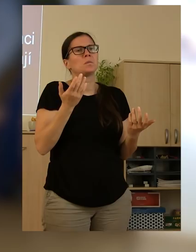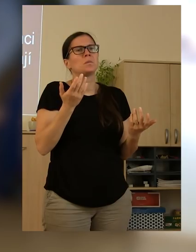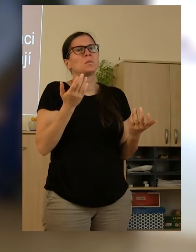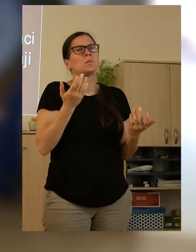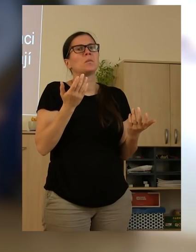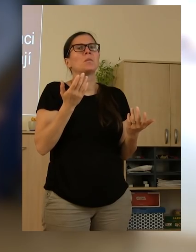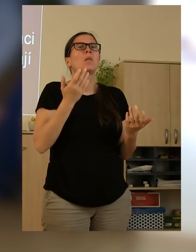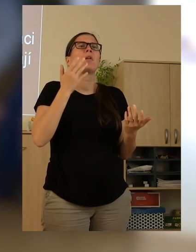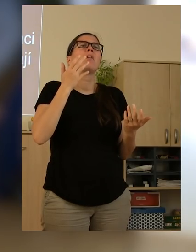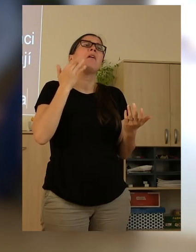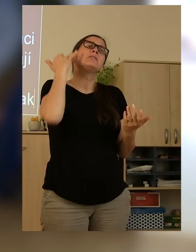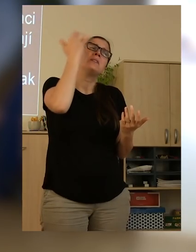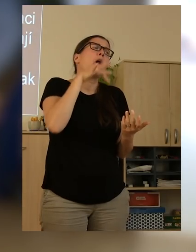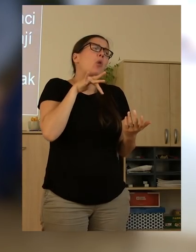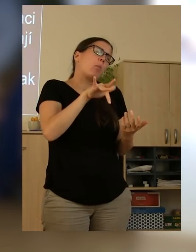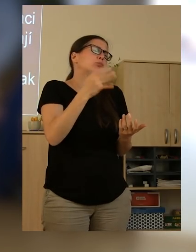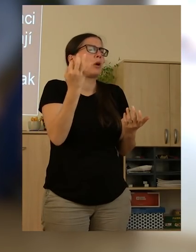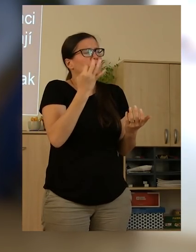Když tak takový blbosti.